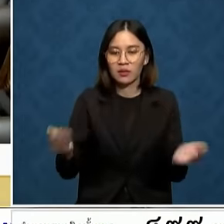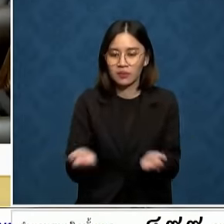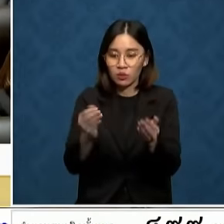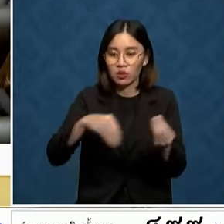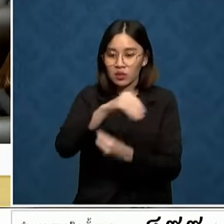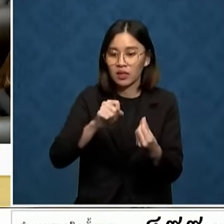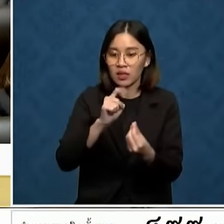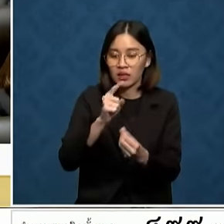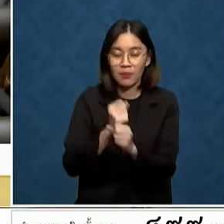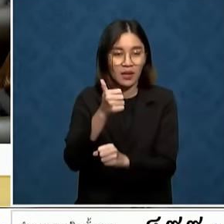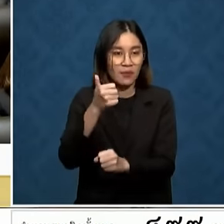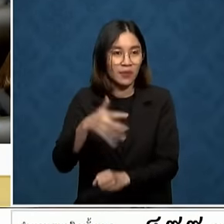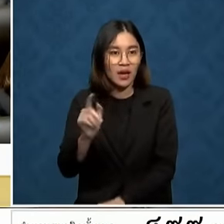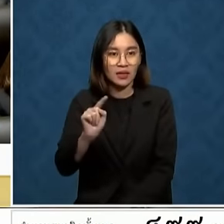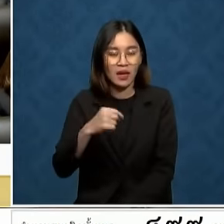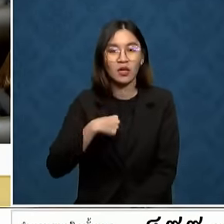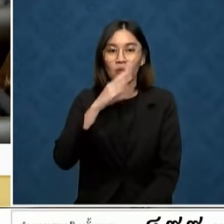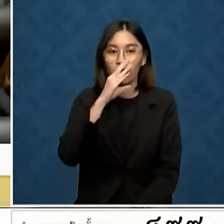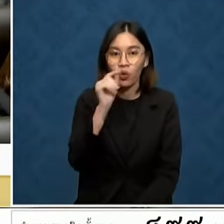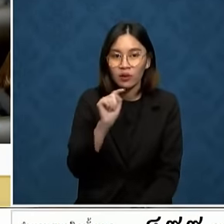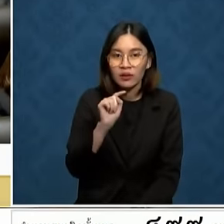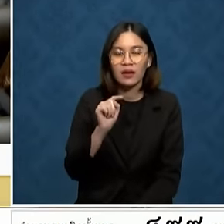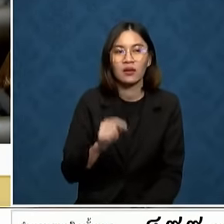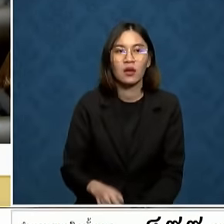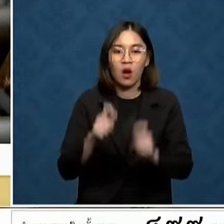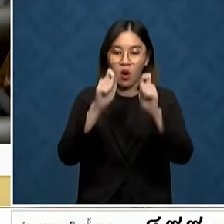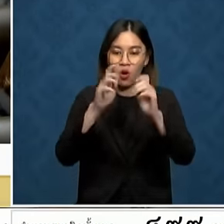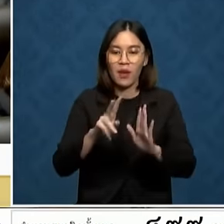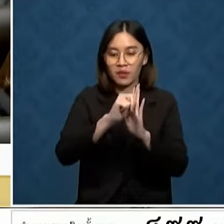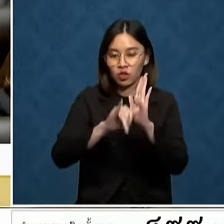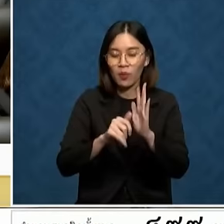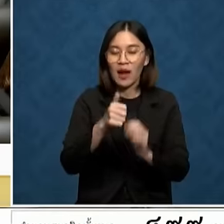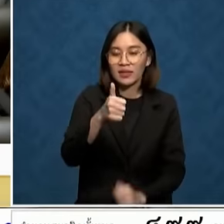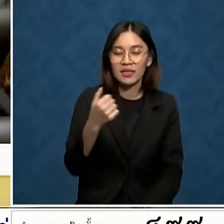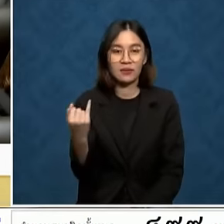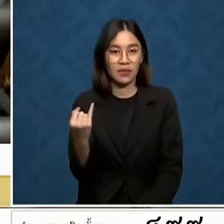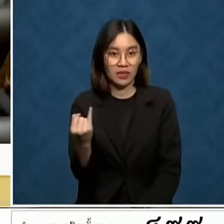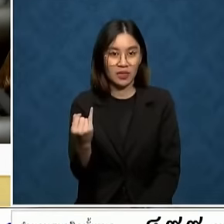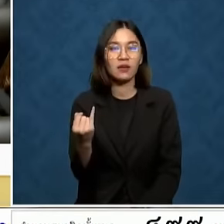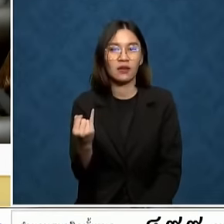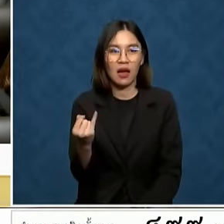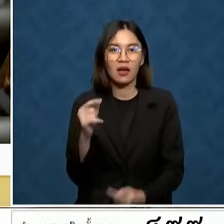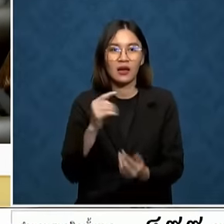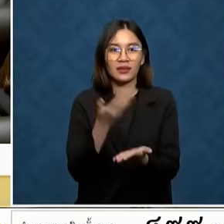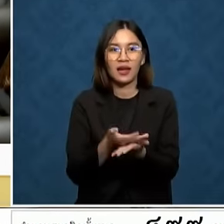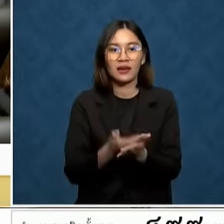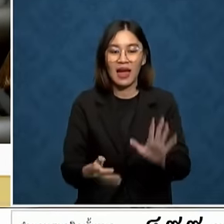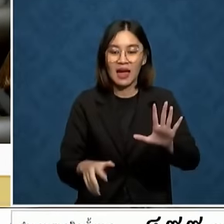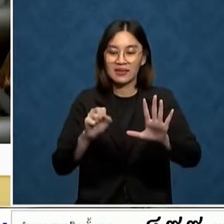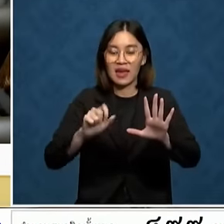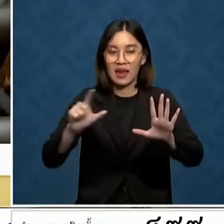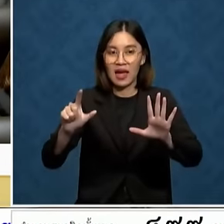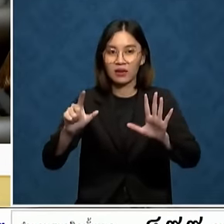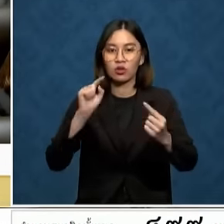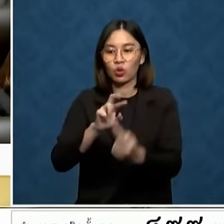หรอไม่เพราพูตามตรงครับ ไม่วทจะออกแบใโบายดีหรอแย่แ่ไหนการโนเงน 500 ล้านบาท